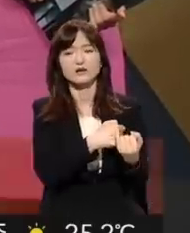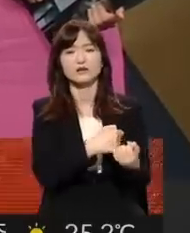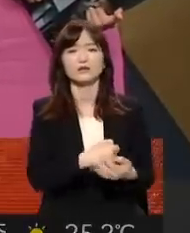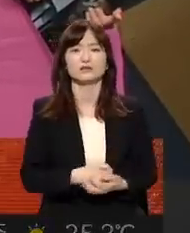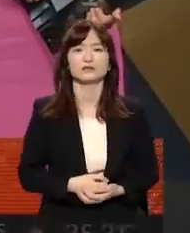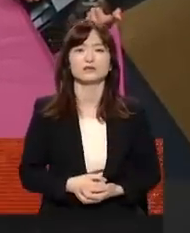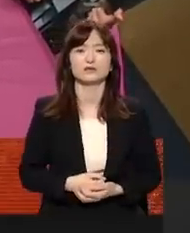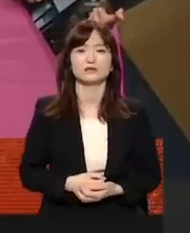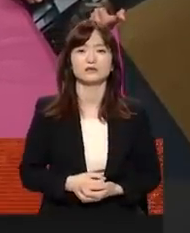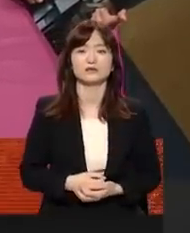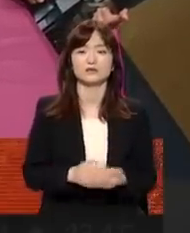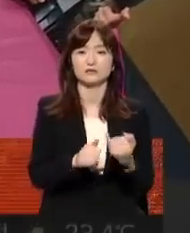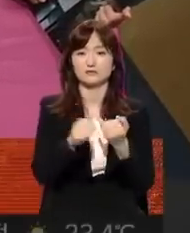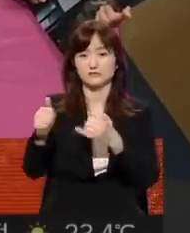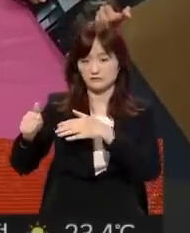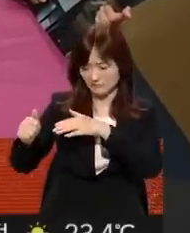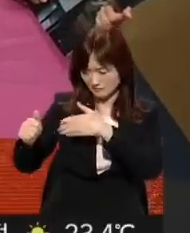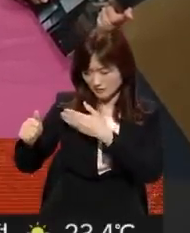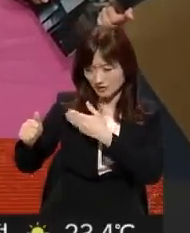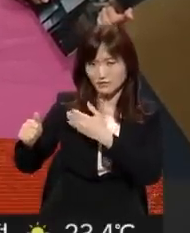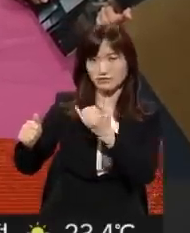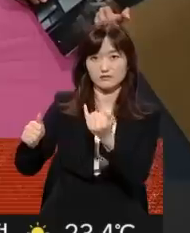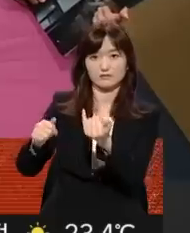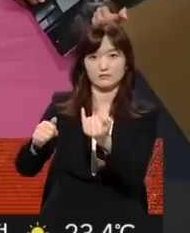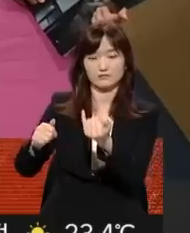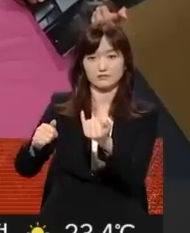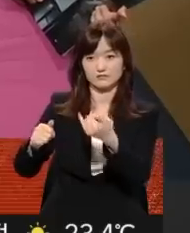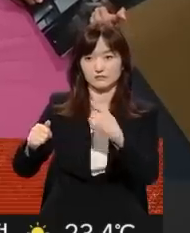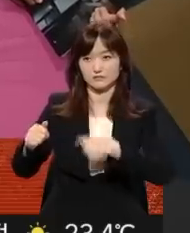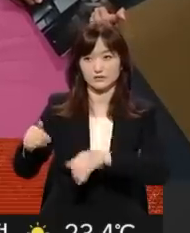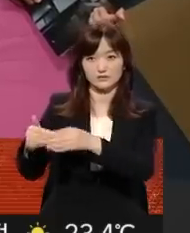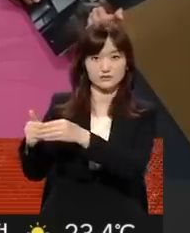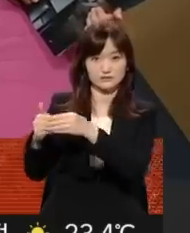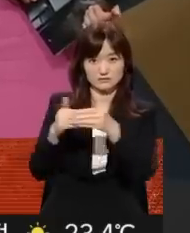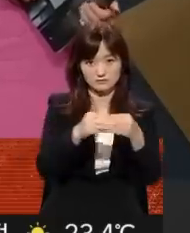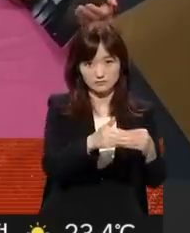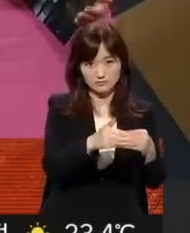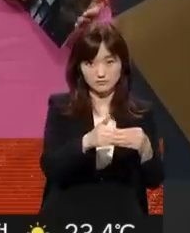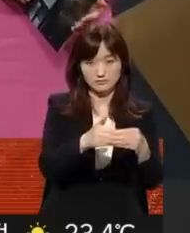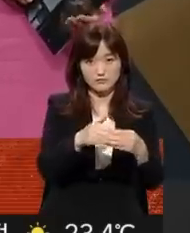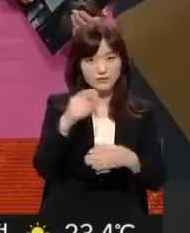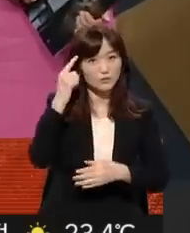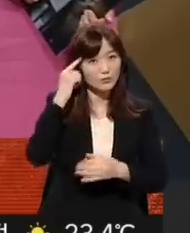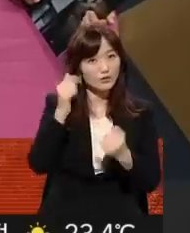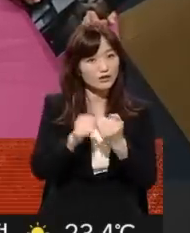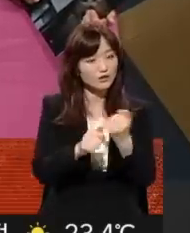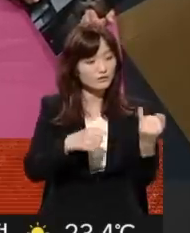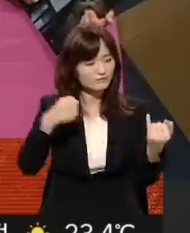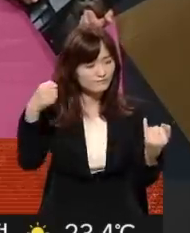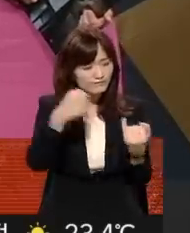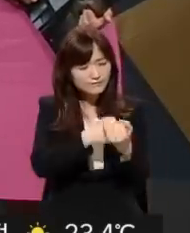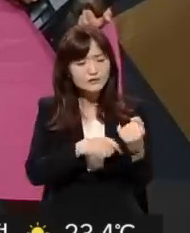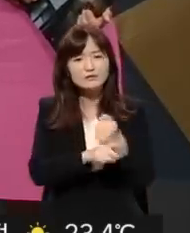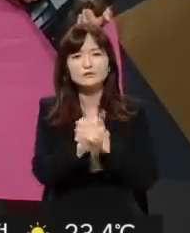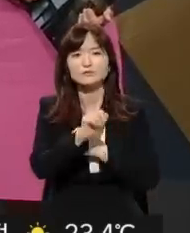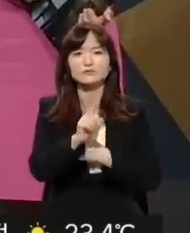벌어졌습니다. 바람을 피우고 내연녀 아이까지 데려온 남편. 도대체 왜 아내를 때린 걸까요?